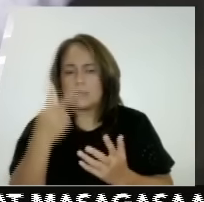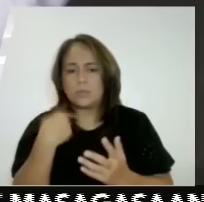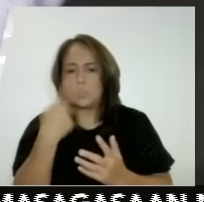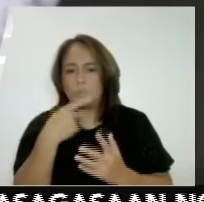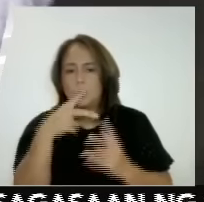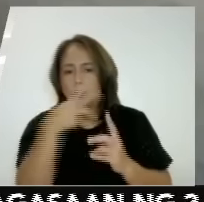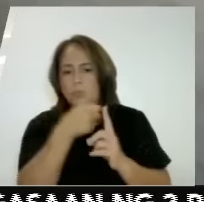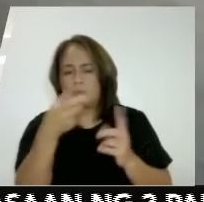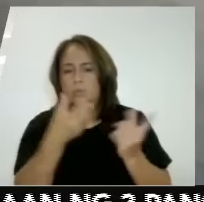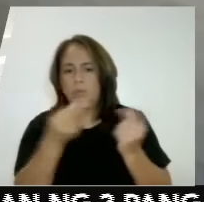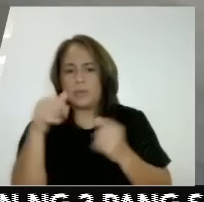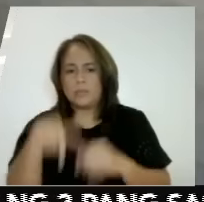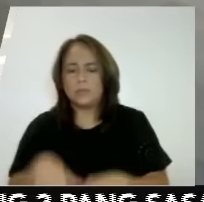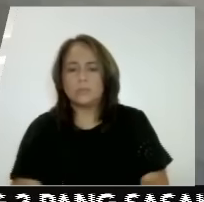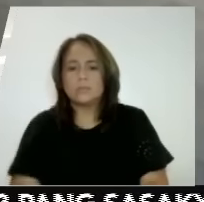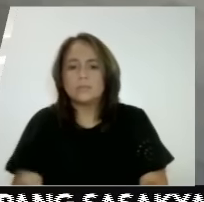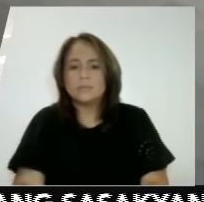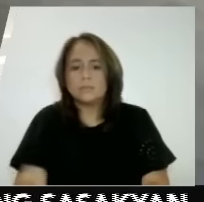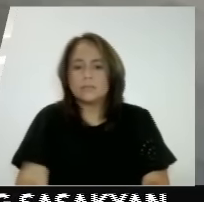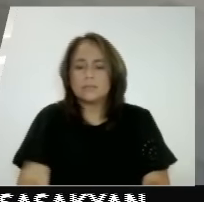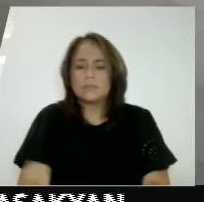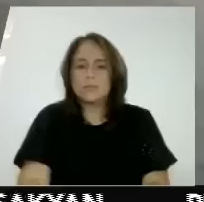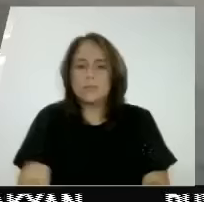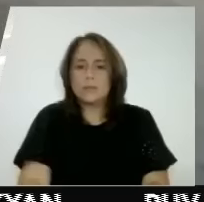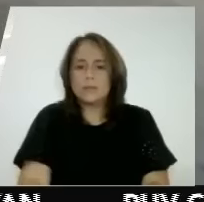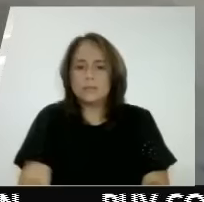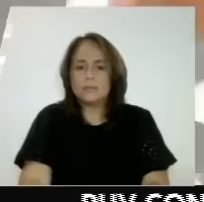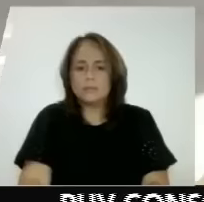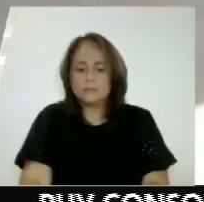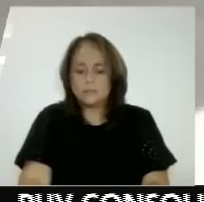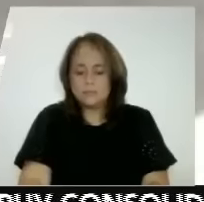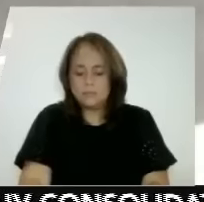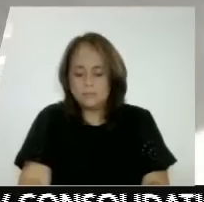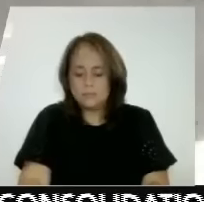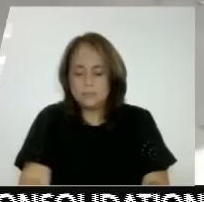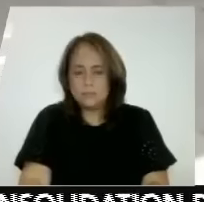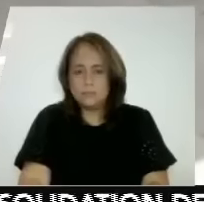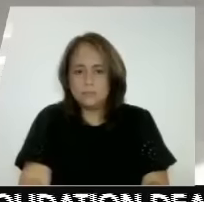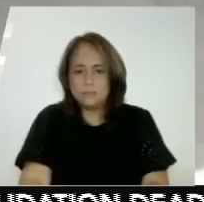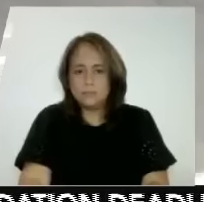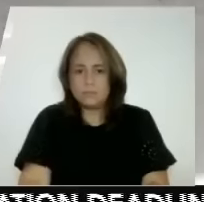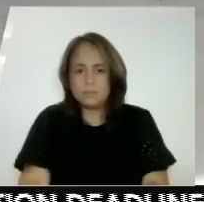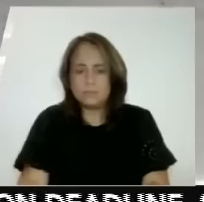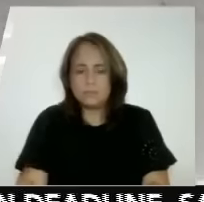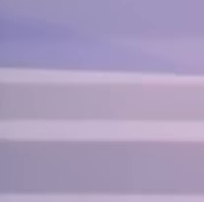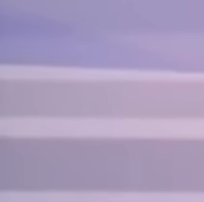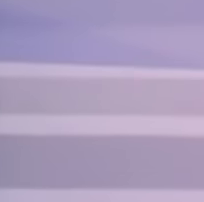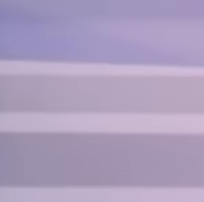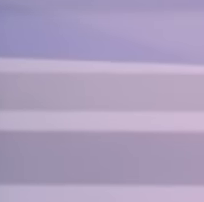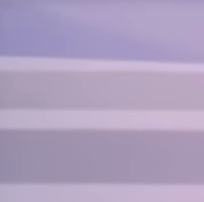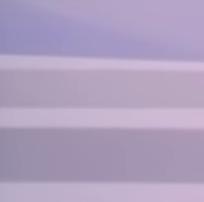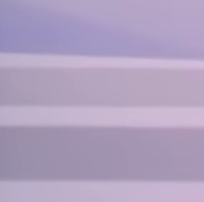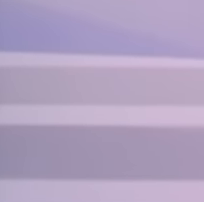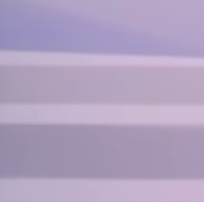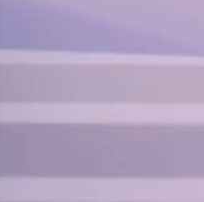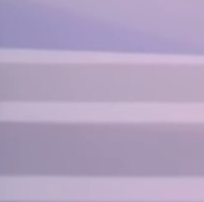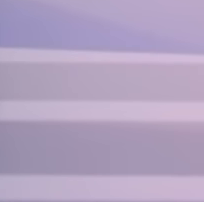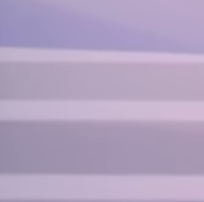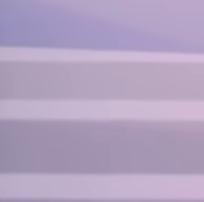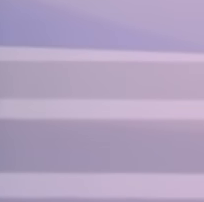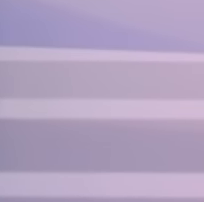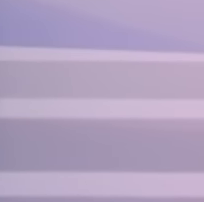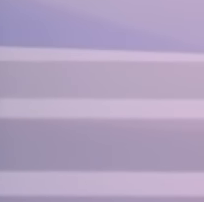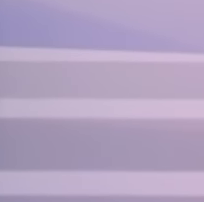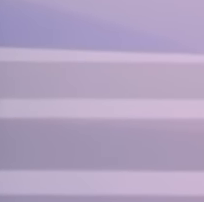North Central Luzon at GMA Integrated News, Chris Zuniga, nakatutok 24 oras. Baka puso, patuloy